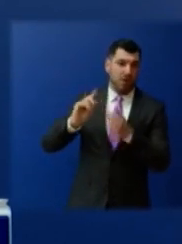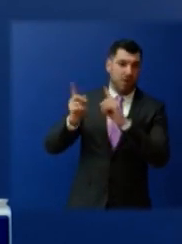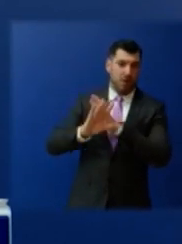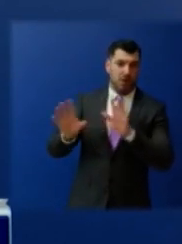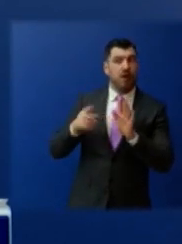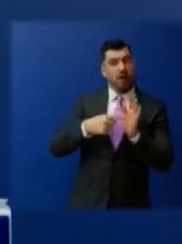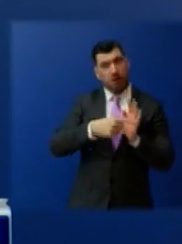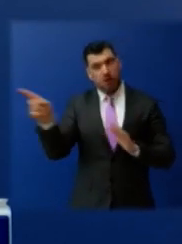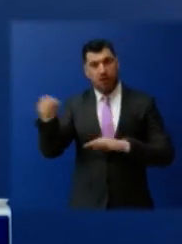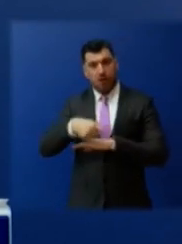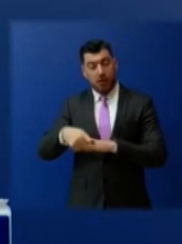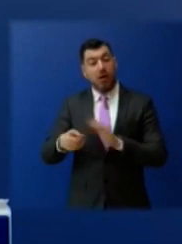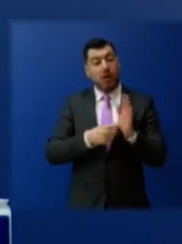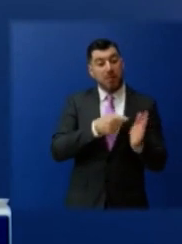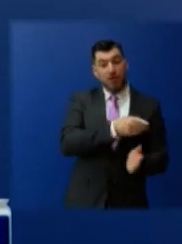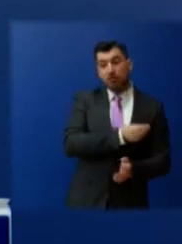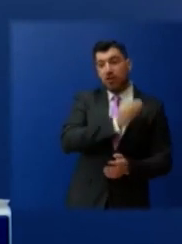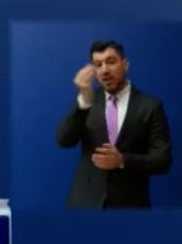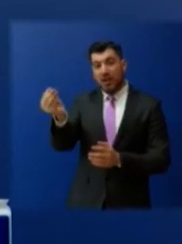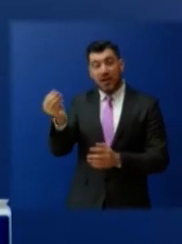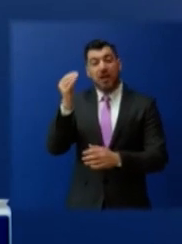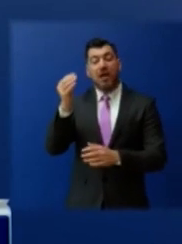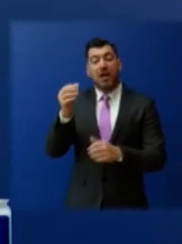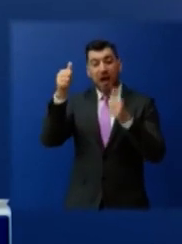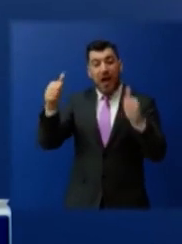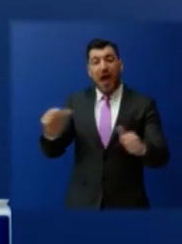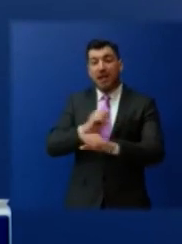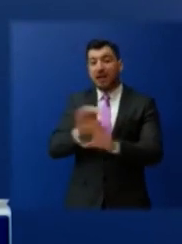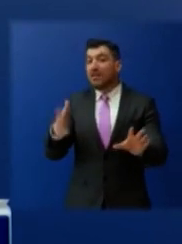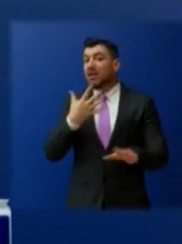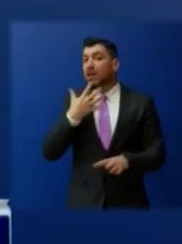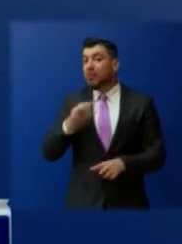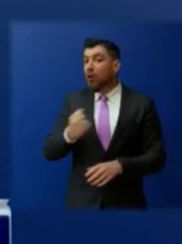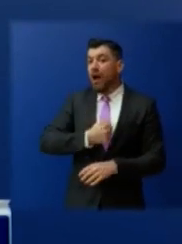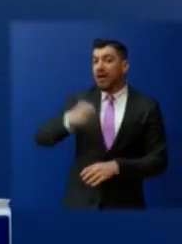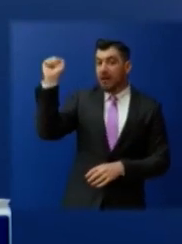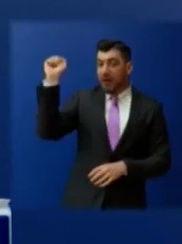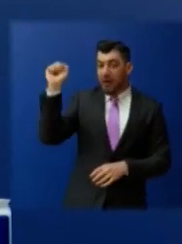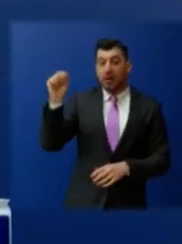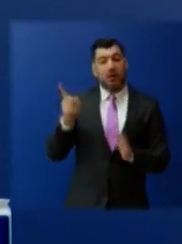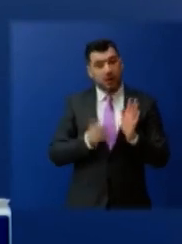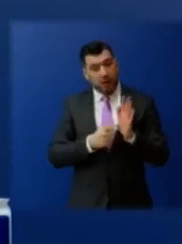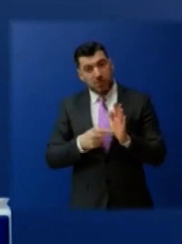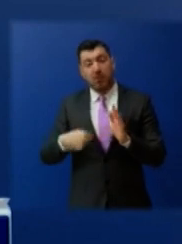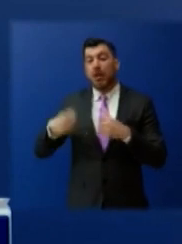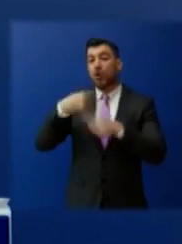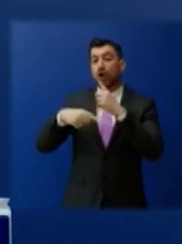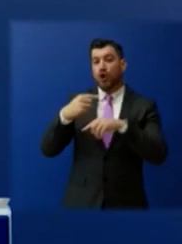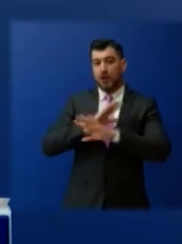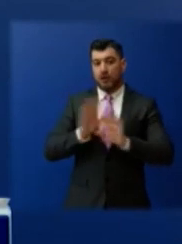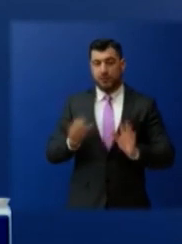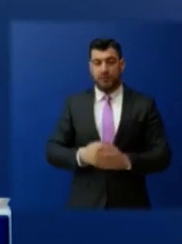όσο και του φιλέτη. Απαιτείται δηλαδή δημόσια ανάρτηση και αιτιολόγηση του αποτελέσματος σε ειδική πλατφόρμα.